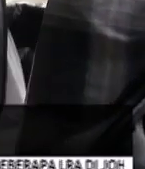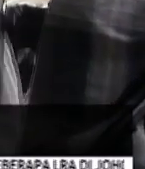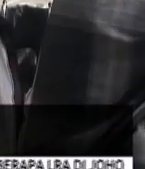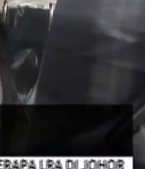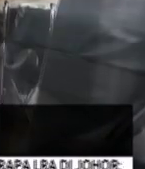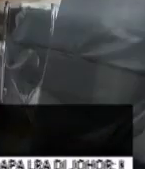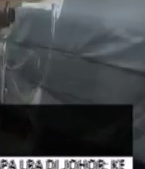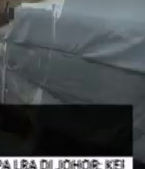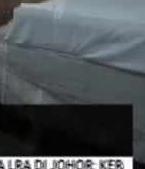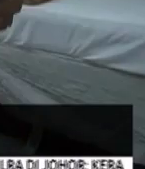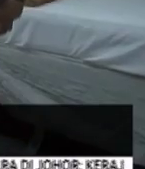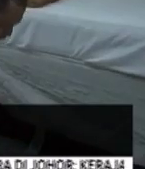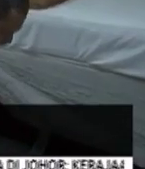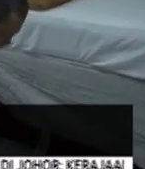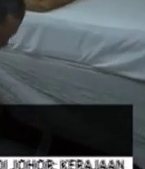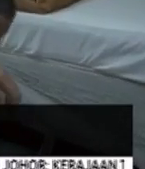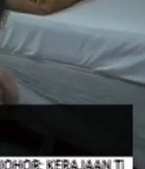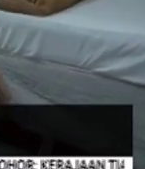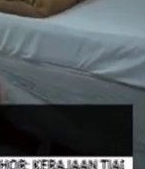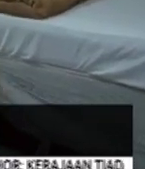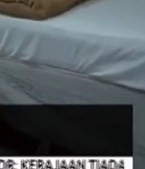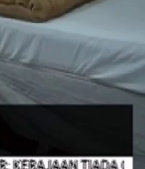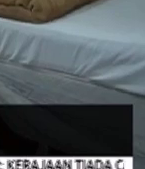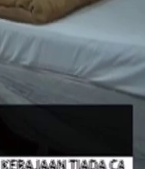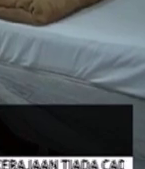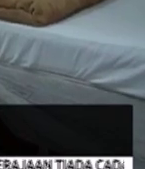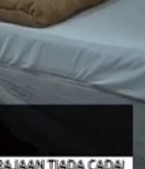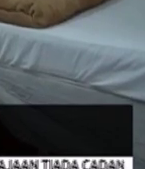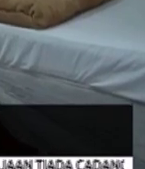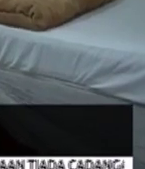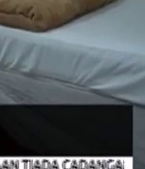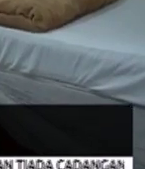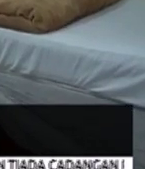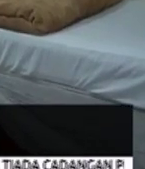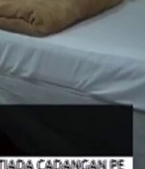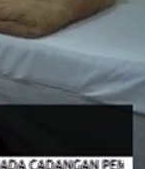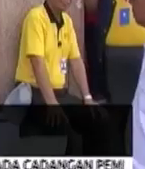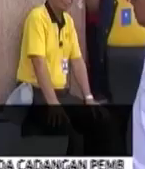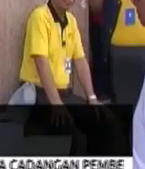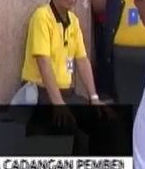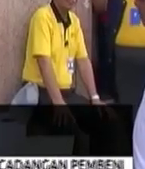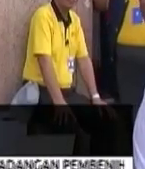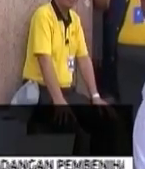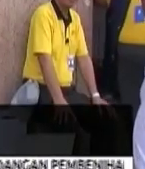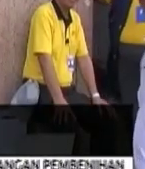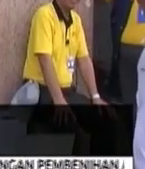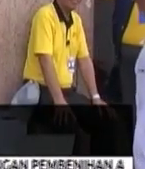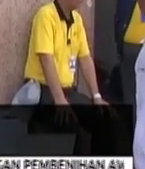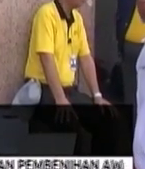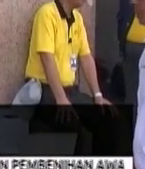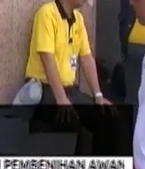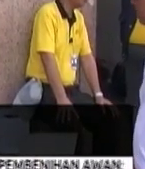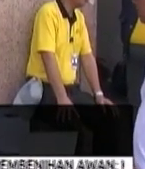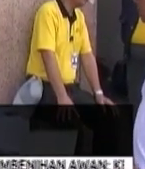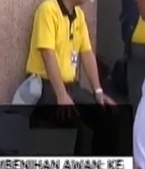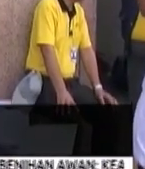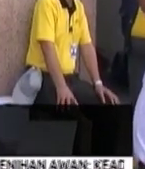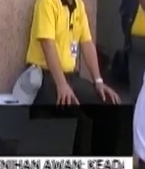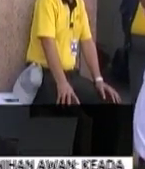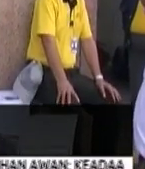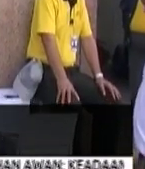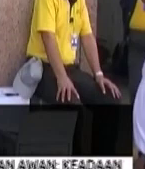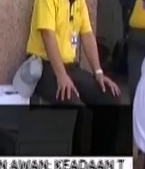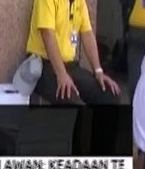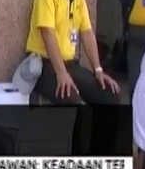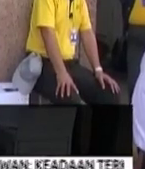Suci. Datang sebagai jemaah tetapi memilih untuk membantu tetamu Allah yang lain memerlukan pengorbanan fizikal dan